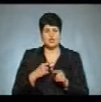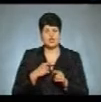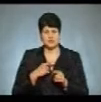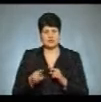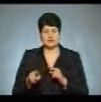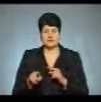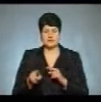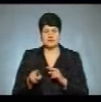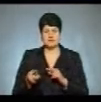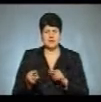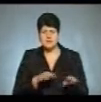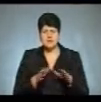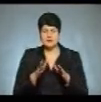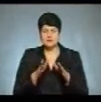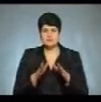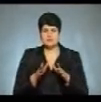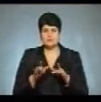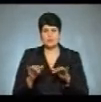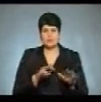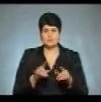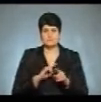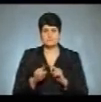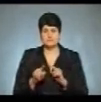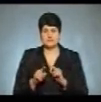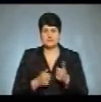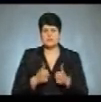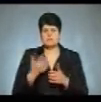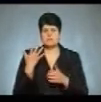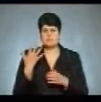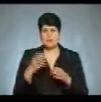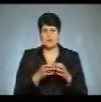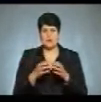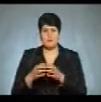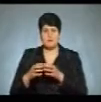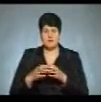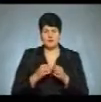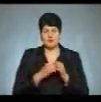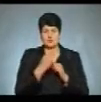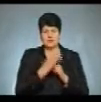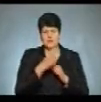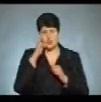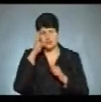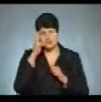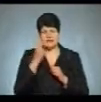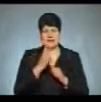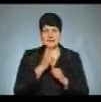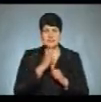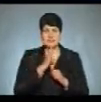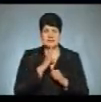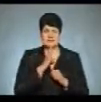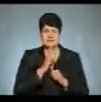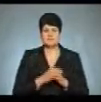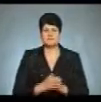швидкість, спритність, координацію рухів. Змагається 5 команд. У кожній – 3 хлопці і 3 дівчини.